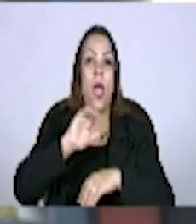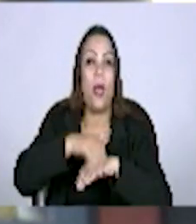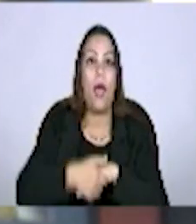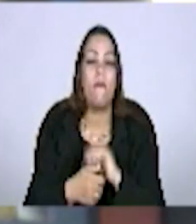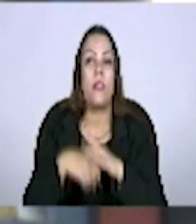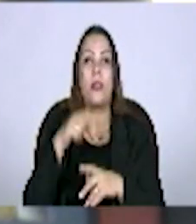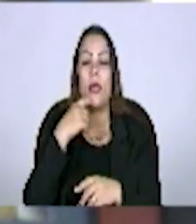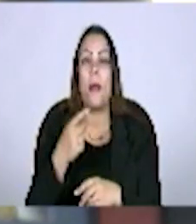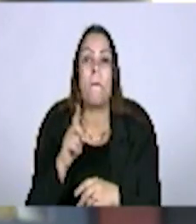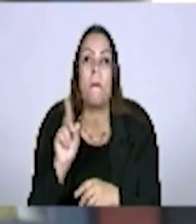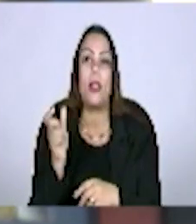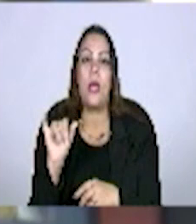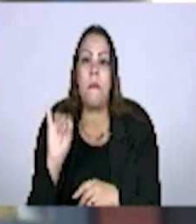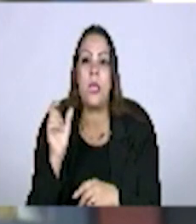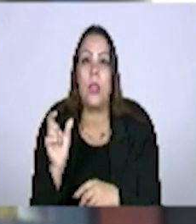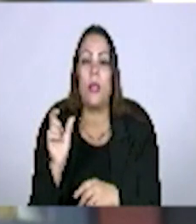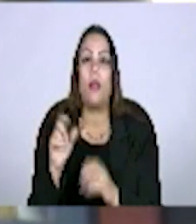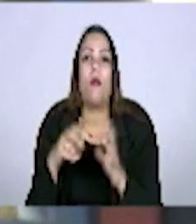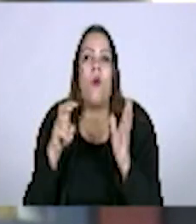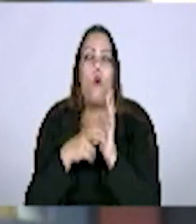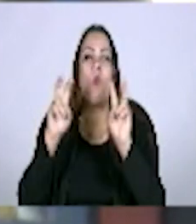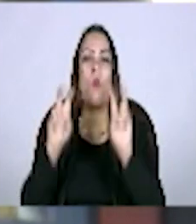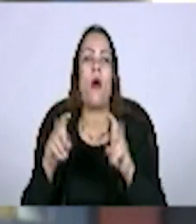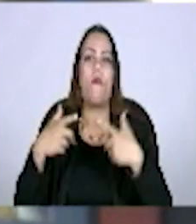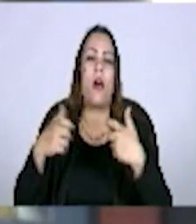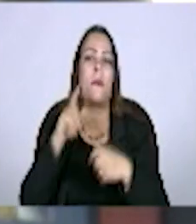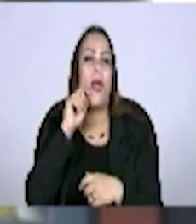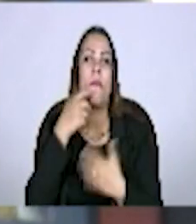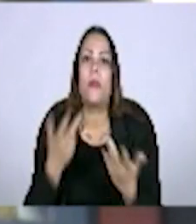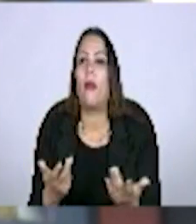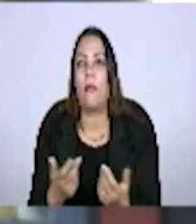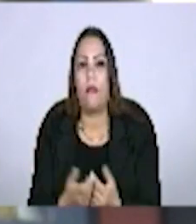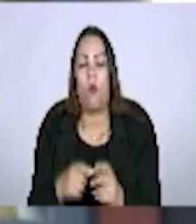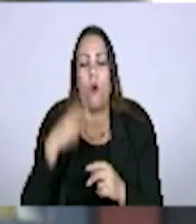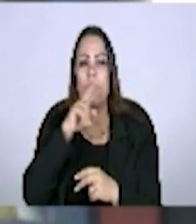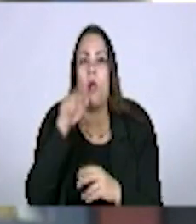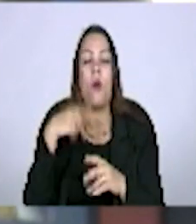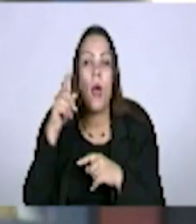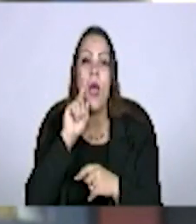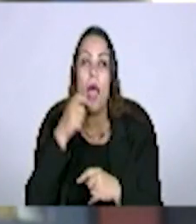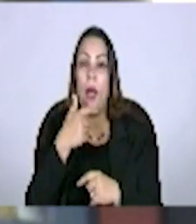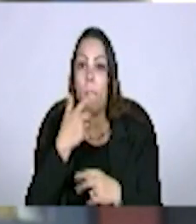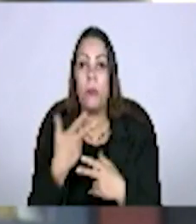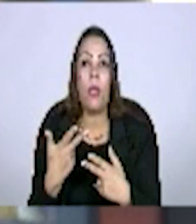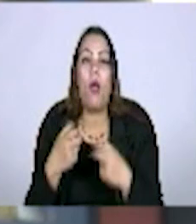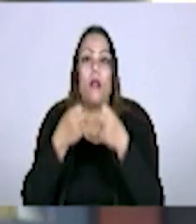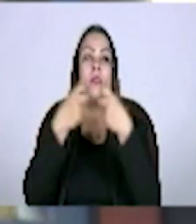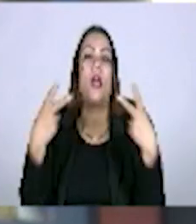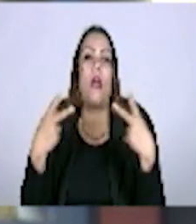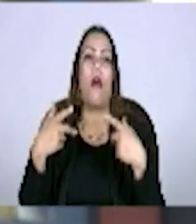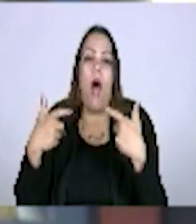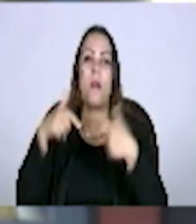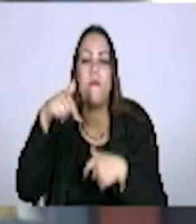بنيامين نتنياهو على ايقاف اله الحرب هو ده السؤال والكل بيتطلع لهذا متى يتم انهاء الحرب في